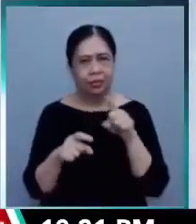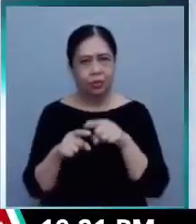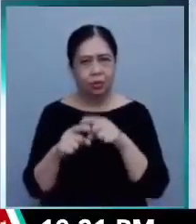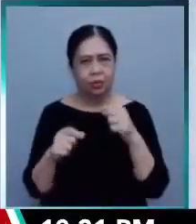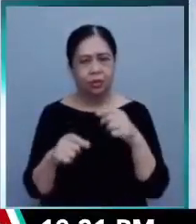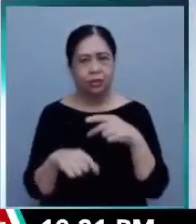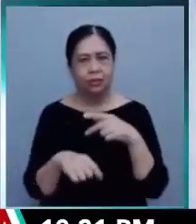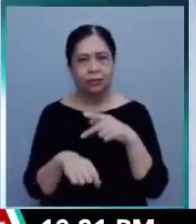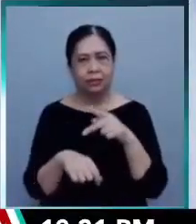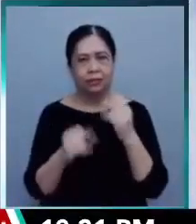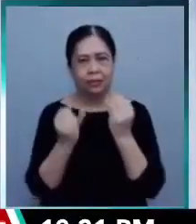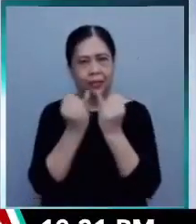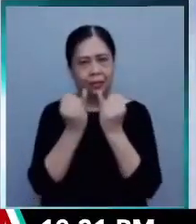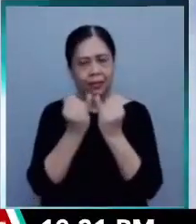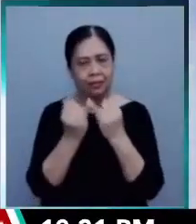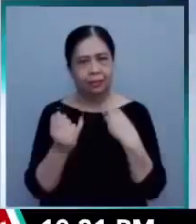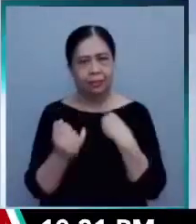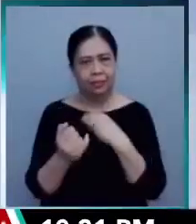ransomware